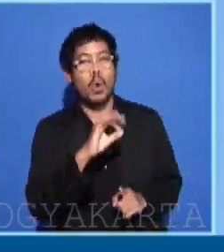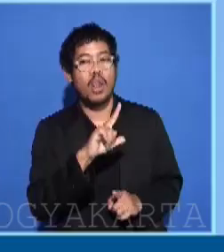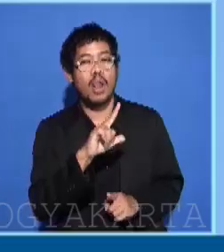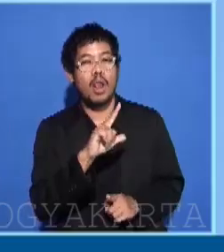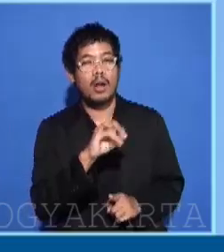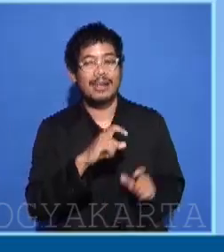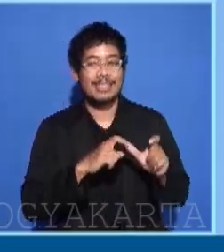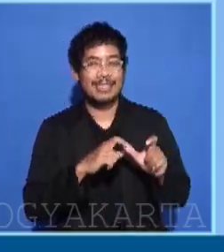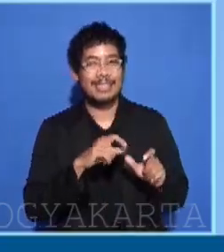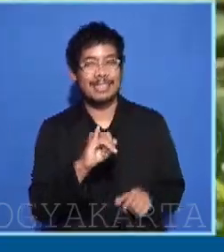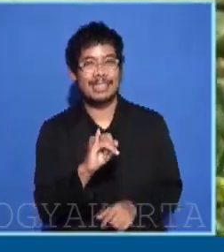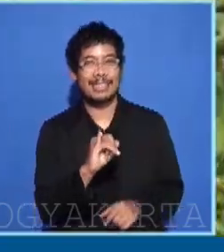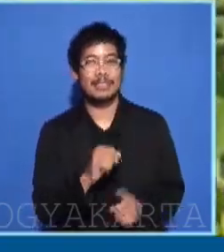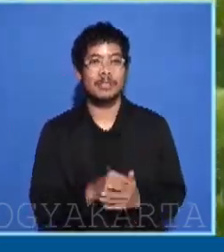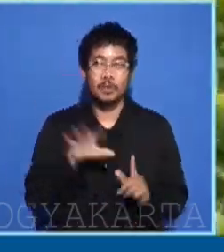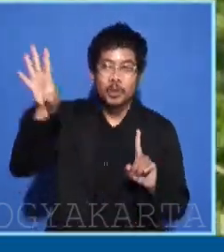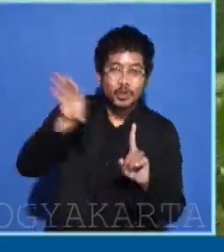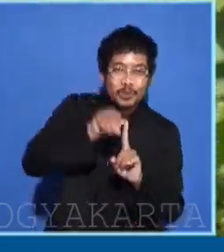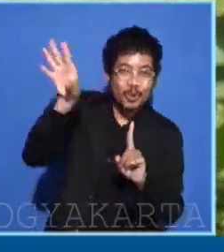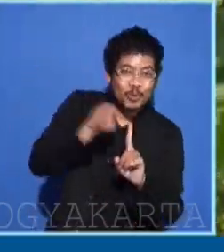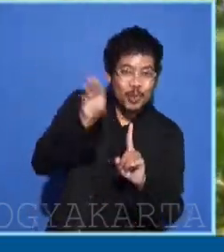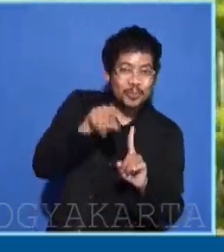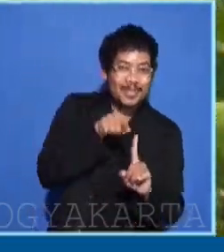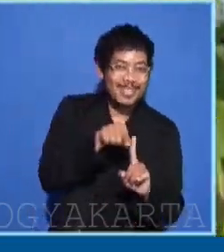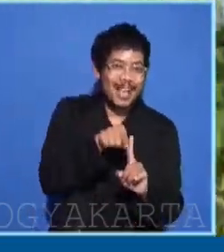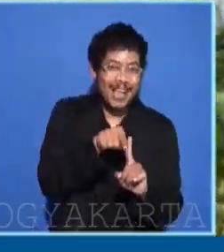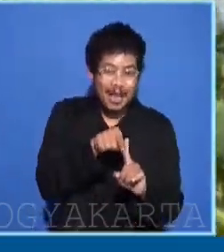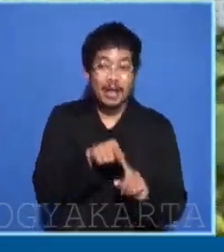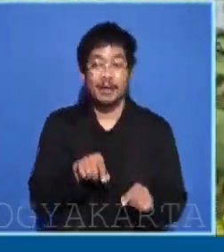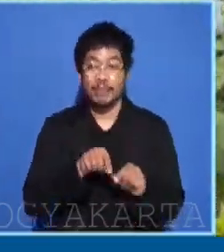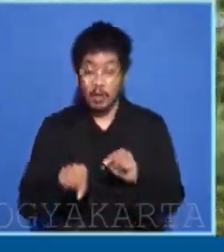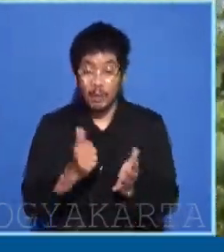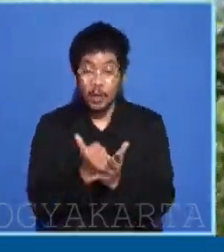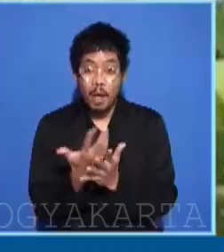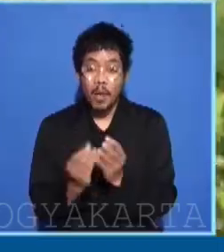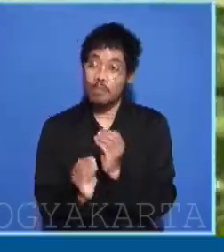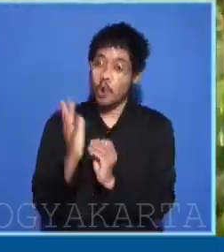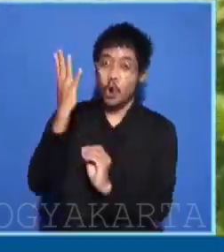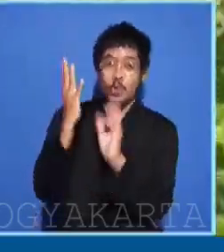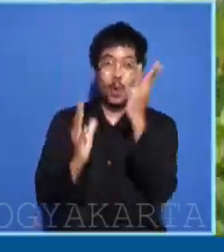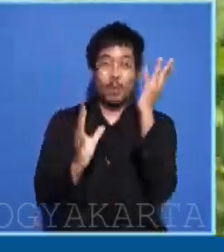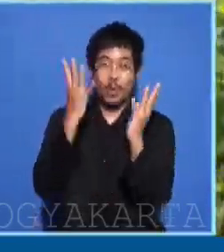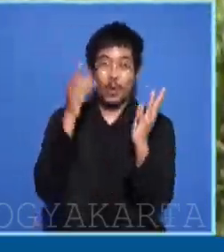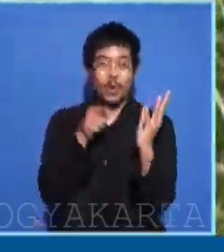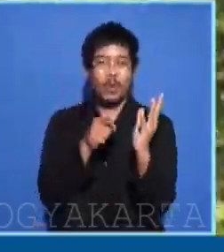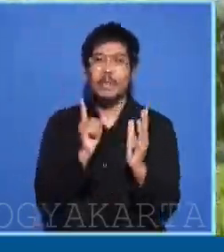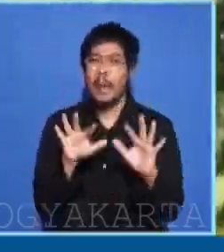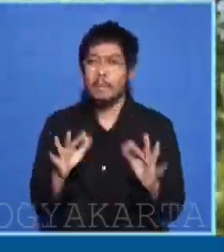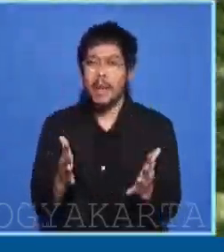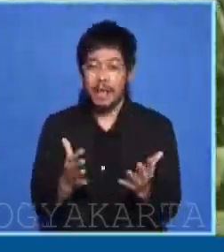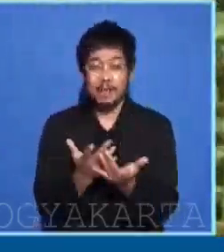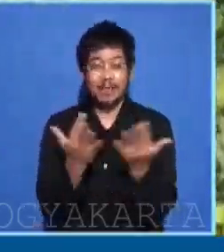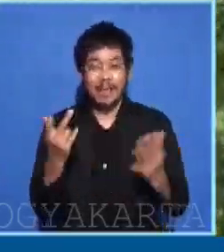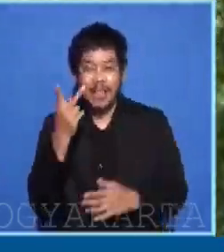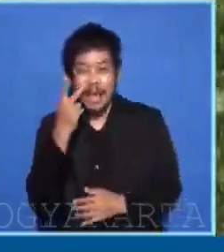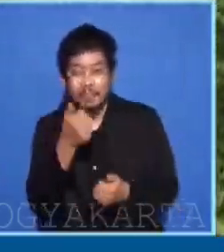ingkang dipun tanemi taneman Menik taneman bak in papan Menik ketingal subur amargi dipuni dening wargo masyarakat ing